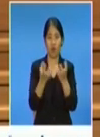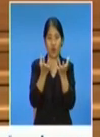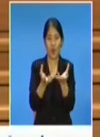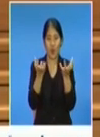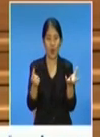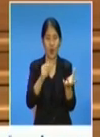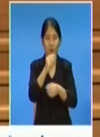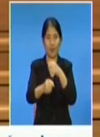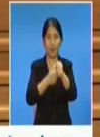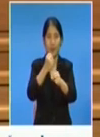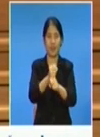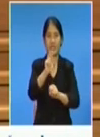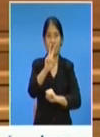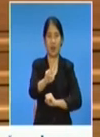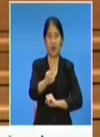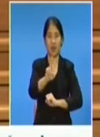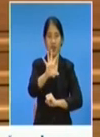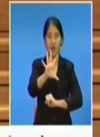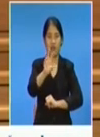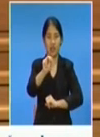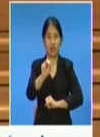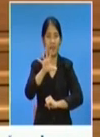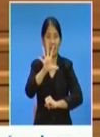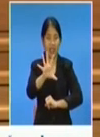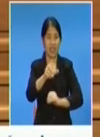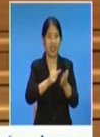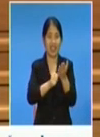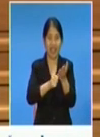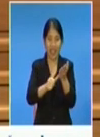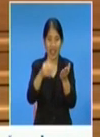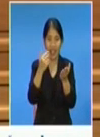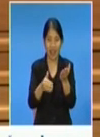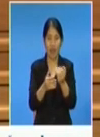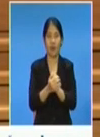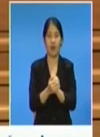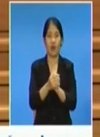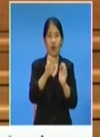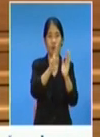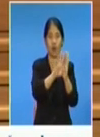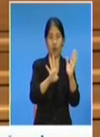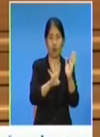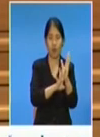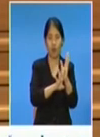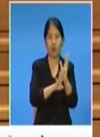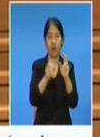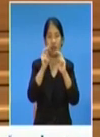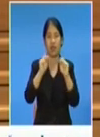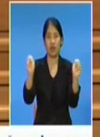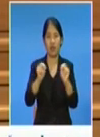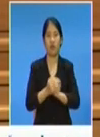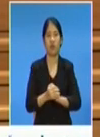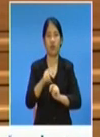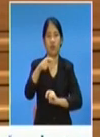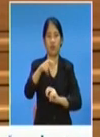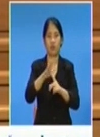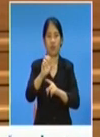ปี2535และที่แก้ไขและระเบียบสำนักนายกว่าด้วยการพัสดุ